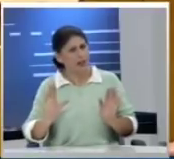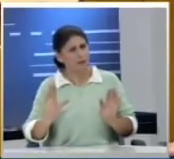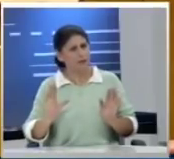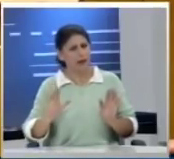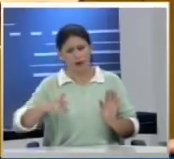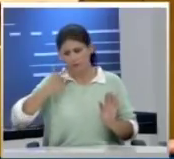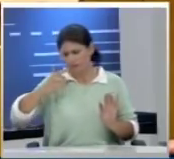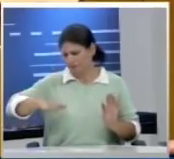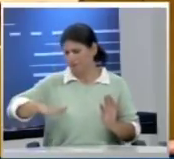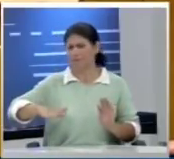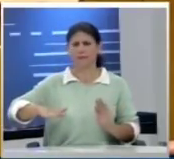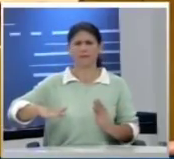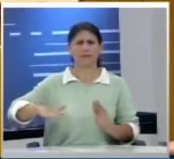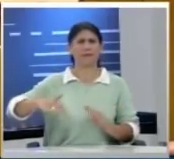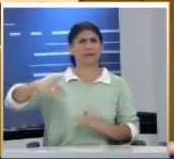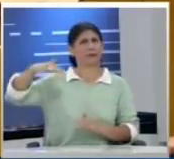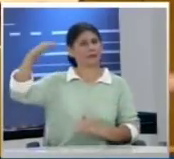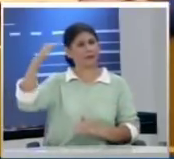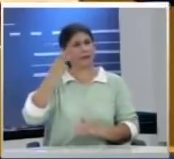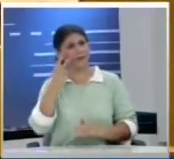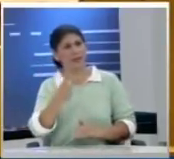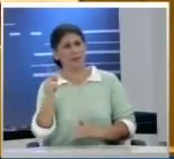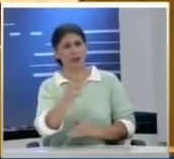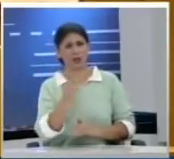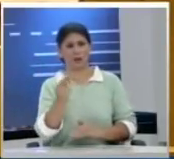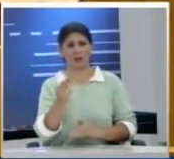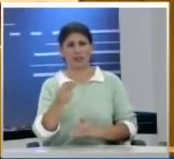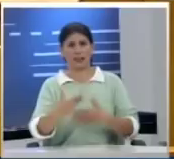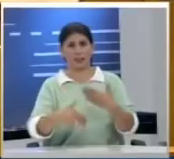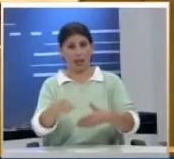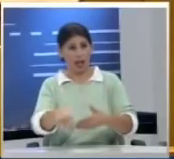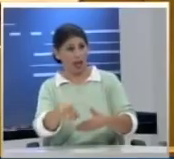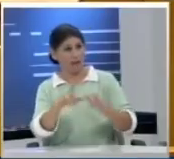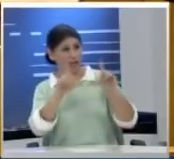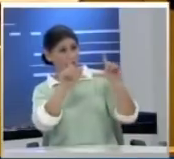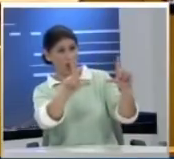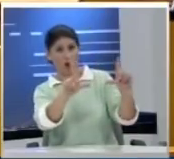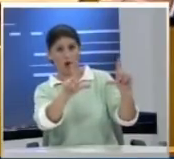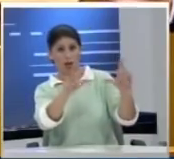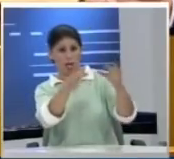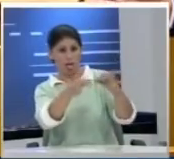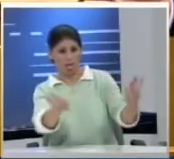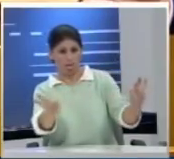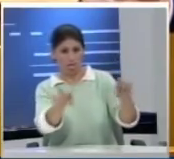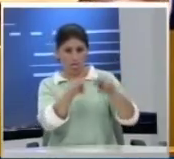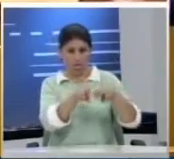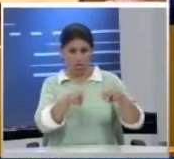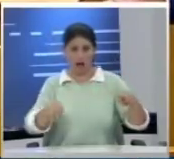παρακολουθώ από μικρό παιδί την κοινοβουλευτική διαδικασία, αυτή την εικόνα εδώ δεν την έχω συναντήσει ποτέ.